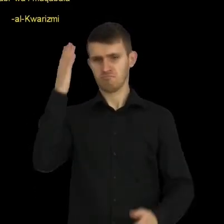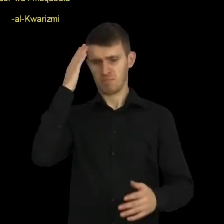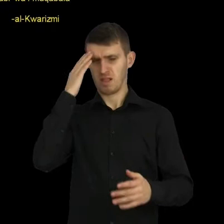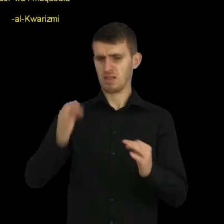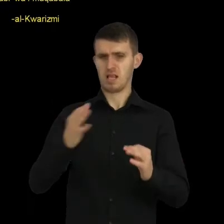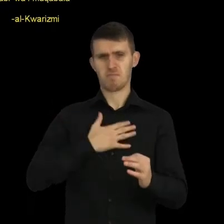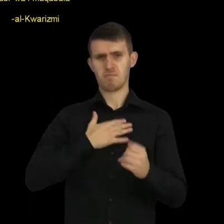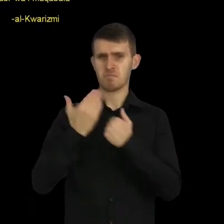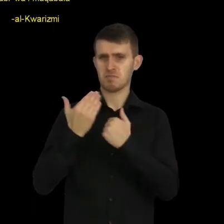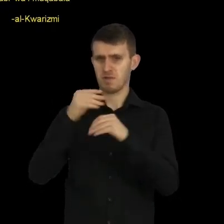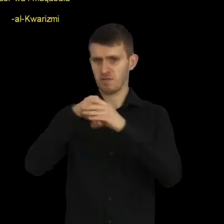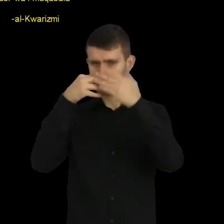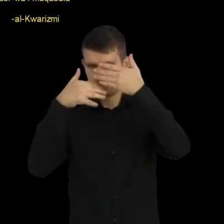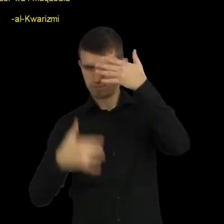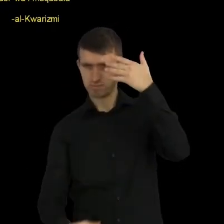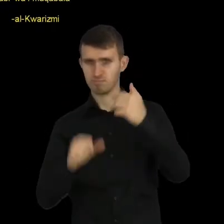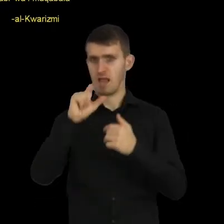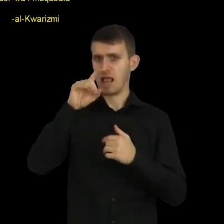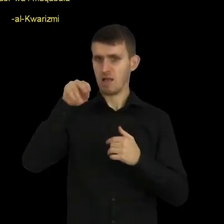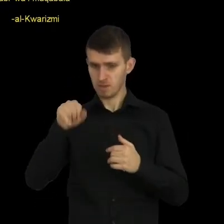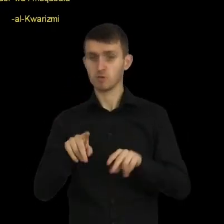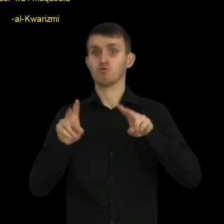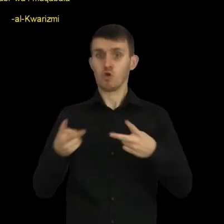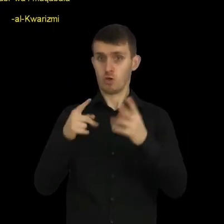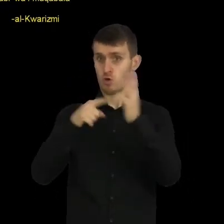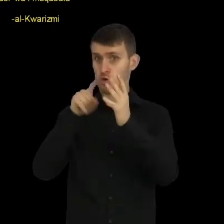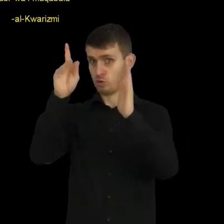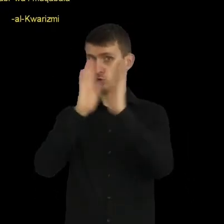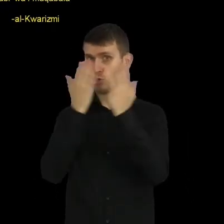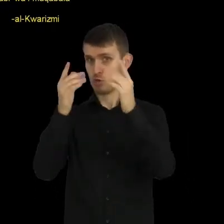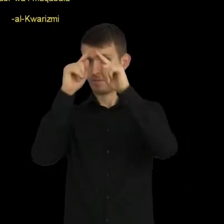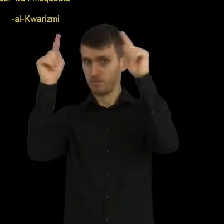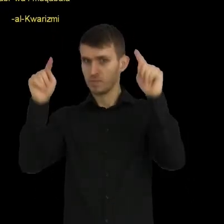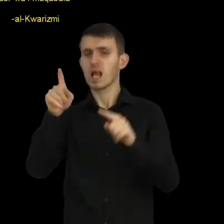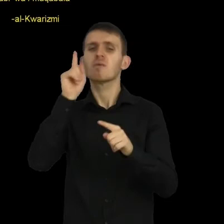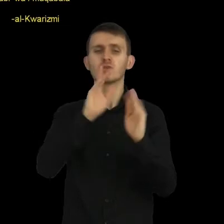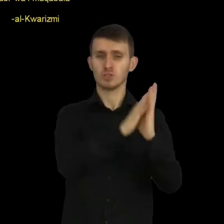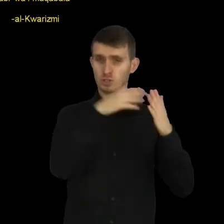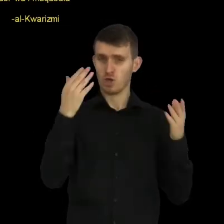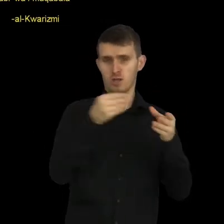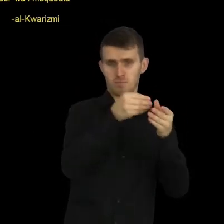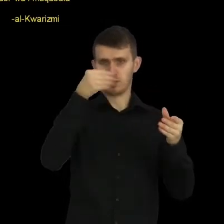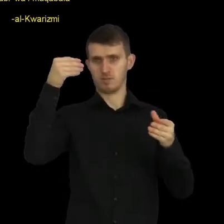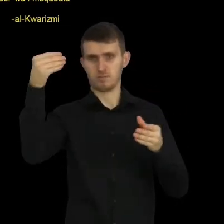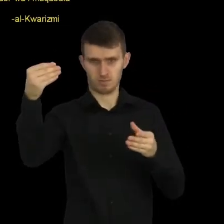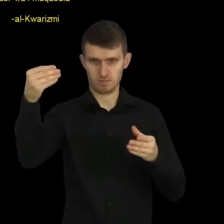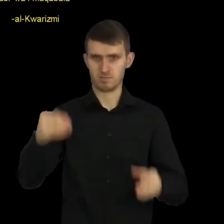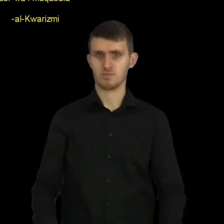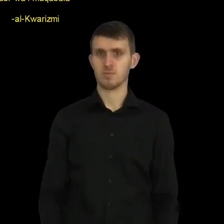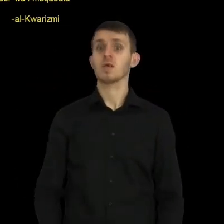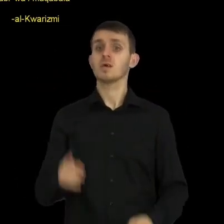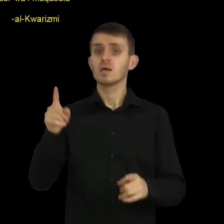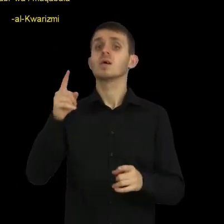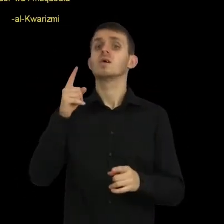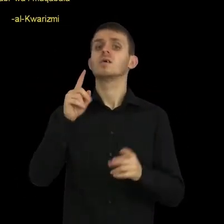zwłaszcza skojarzenie z pojęciami które dziś zaliczamy do algebry pochodzi pochodzi z tej księgi to jest strona